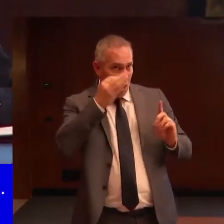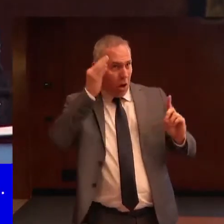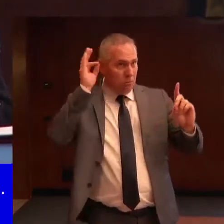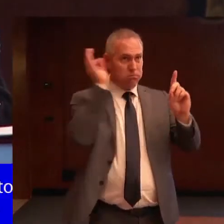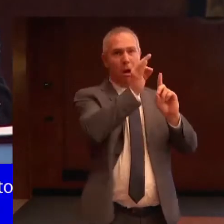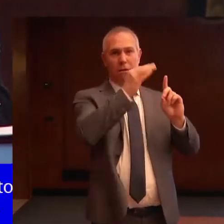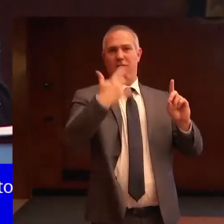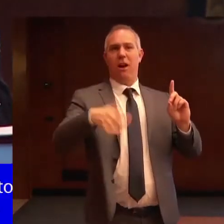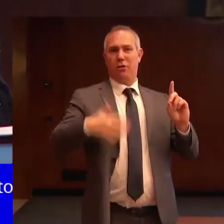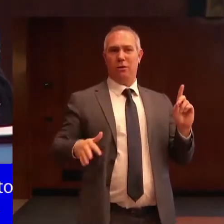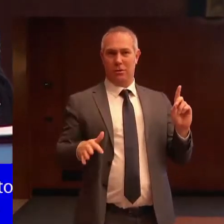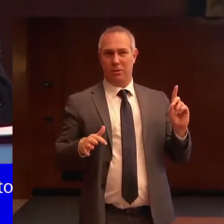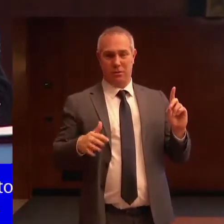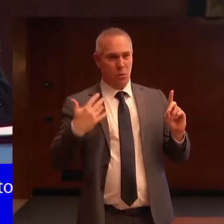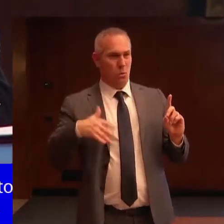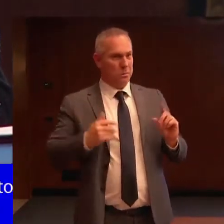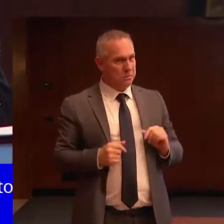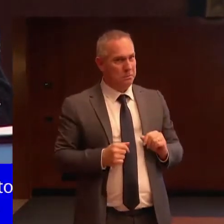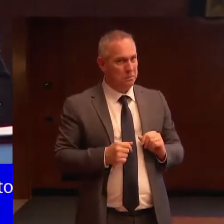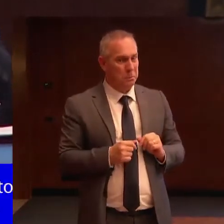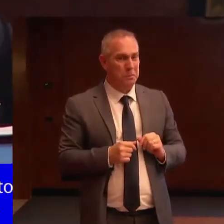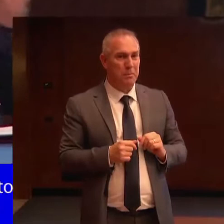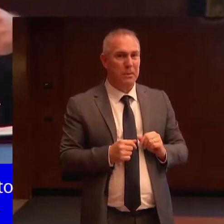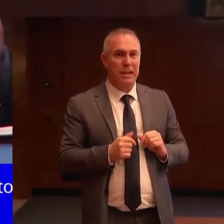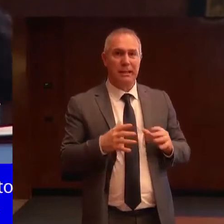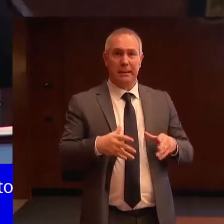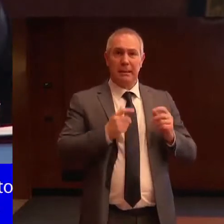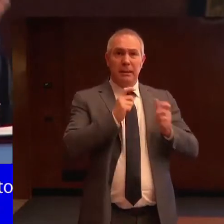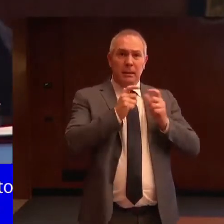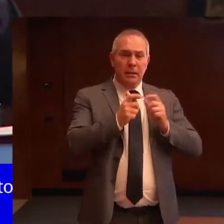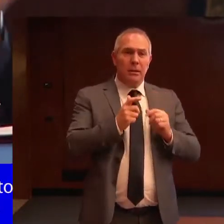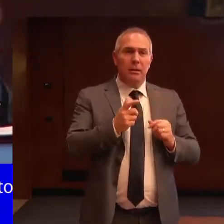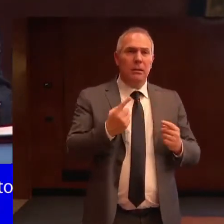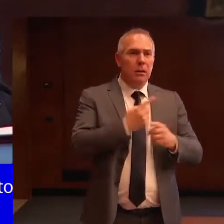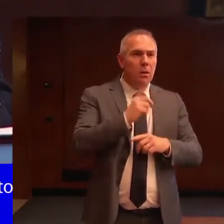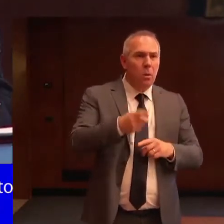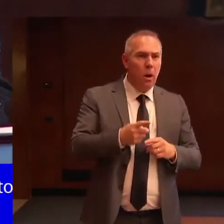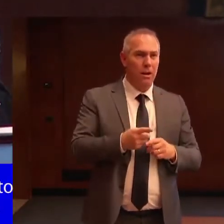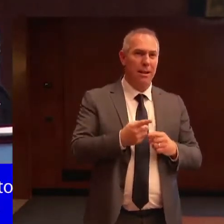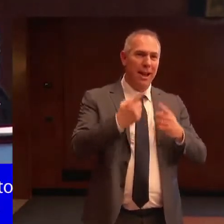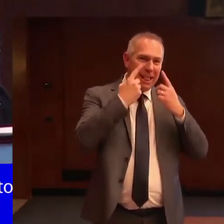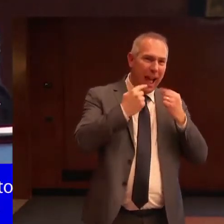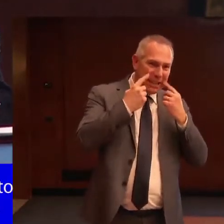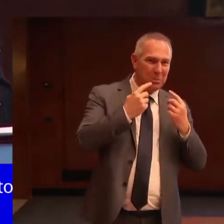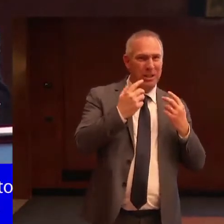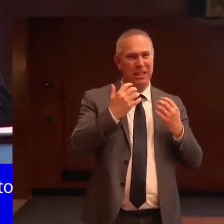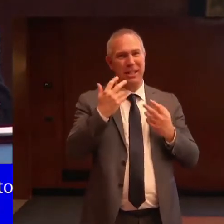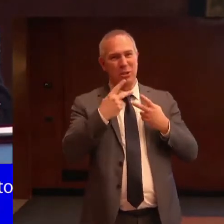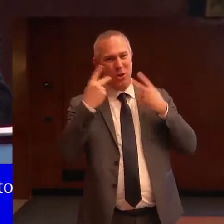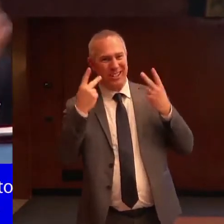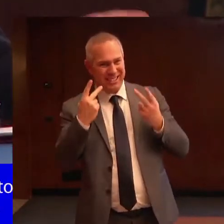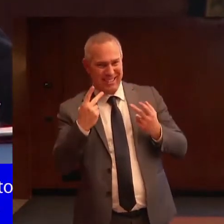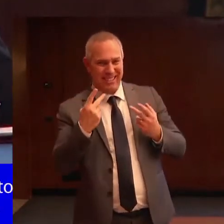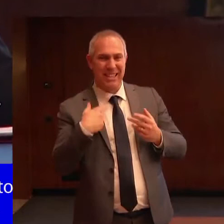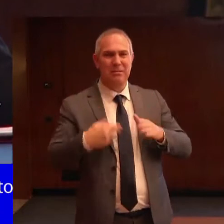ampio centrato. Per cominciare a parlare invece di lacrime e sorrisi, cioè del cinema, parto dallo